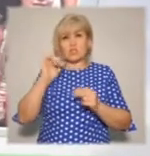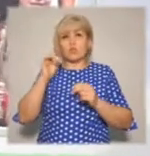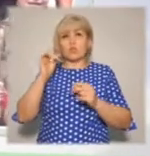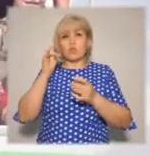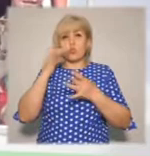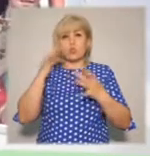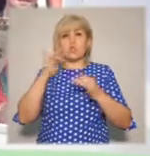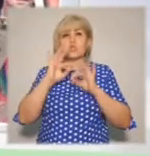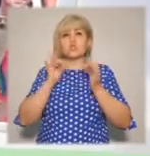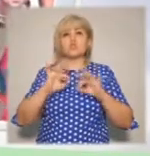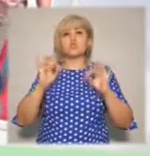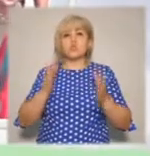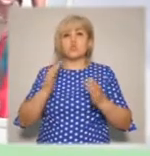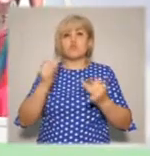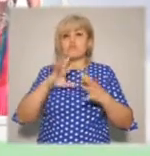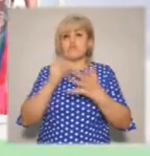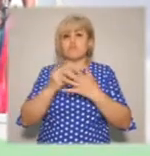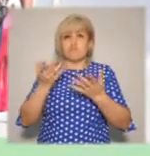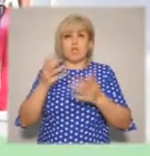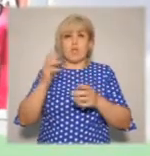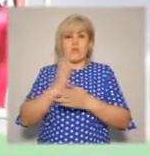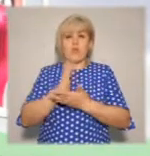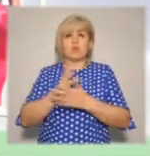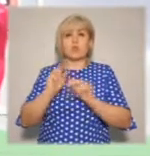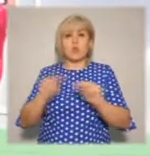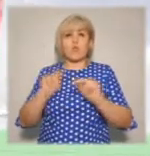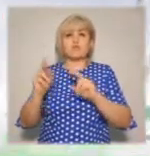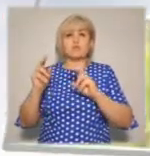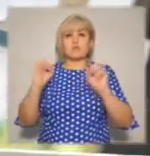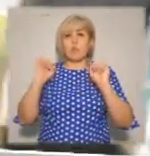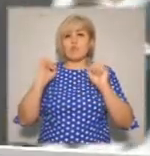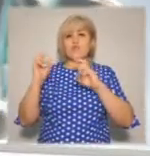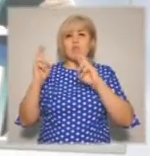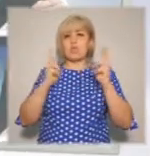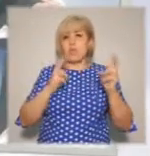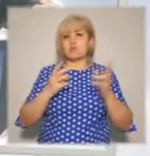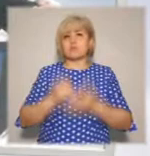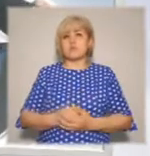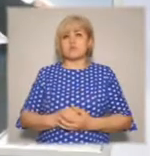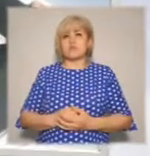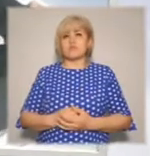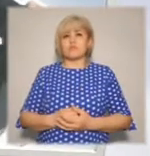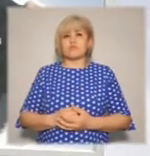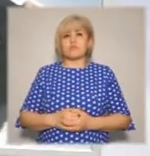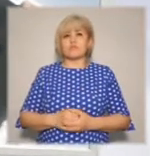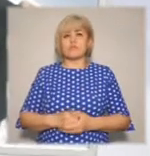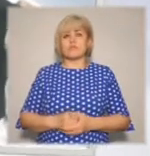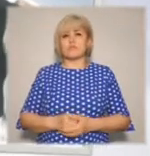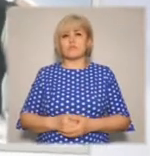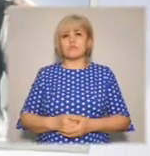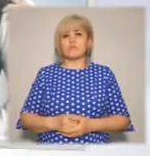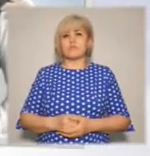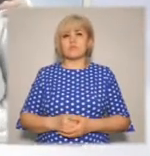На сегодняшний день является руководителем танцевального спортивного клуба «Моденс». Ее воспитанники – неоднократные победители и призеры окружных